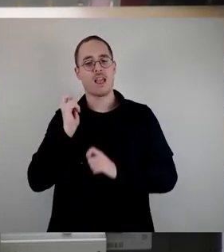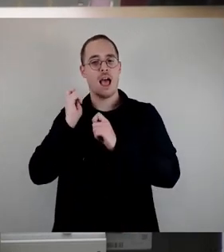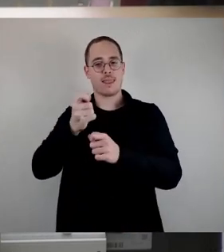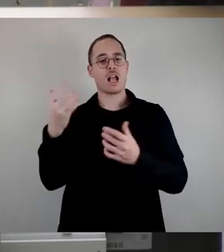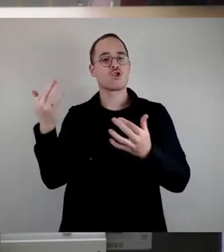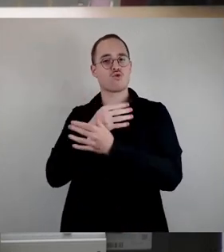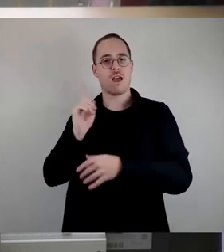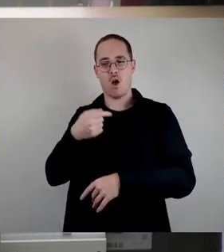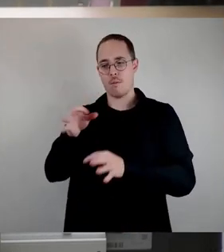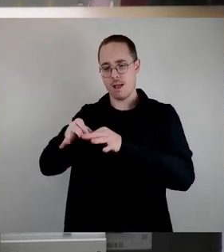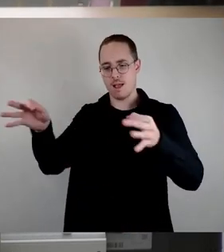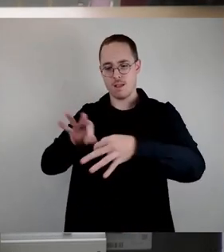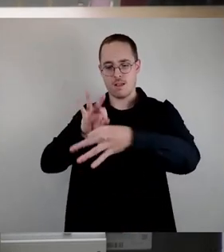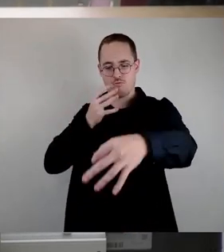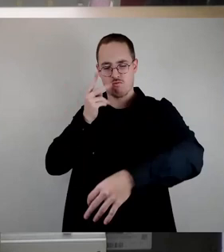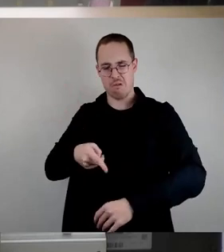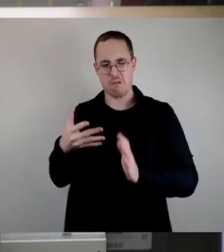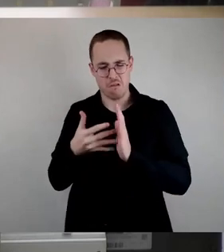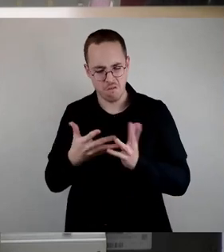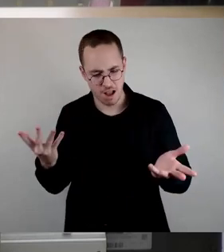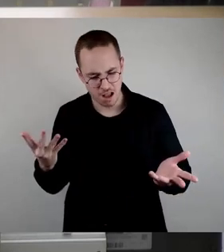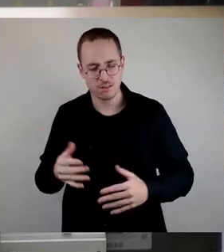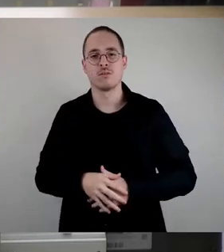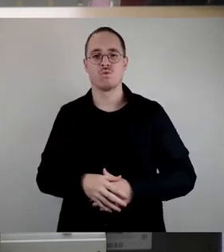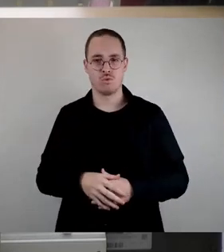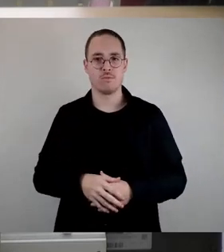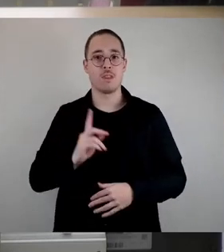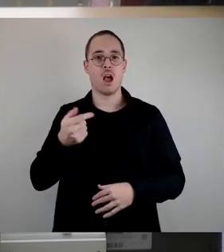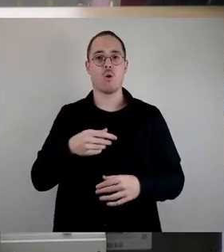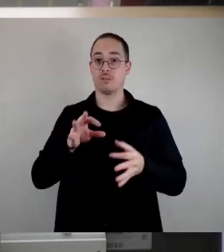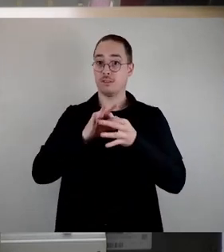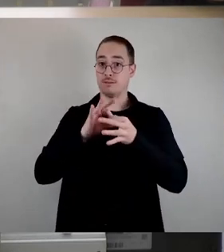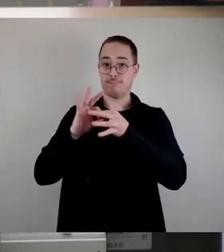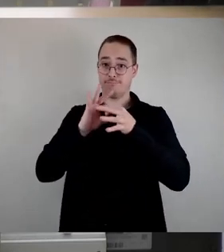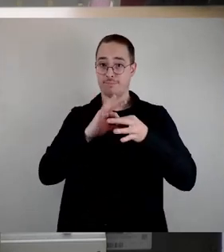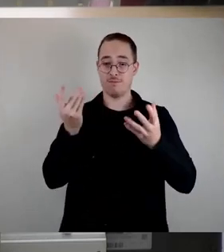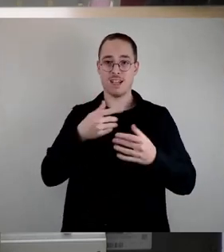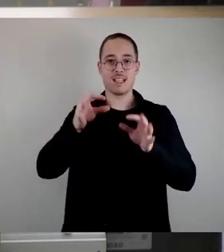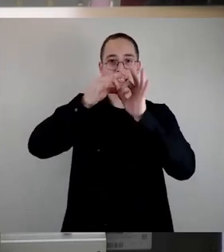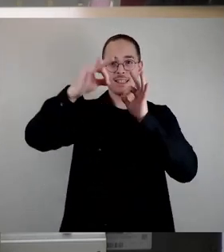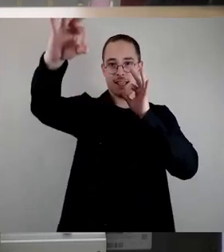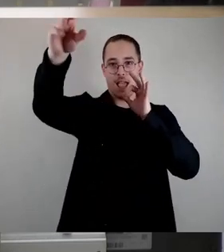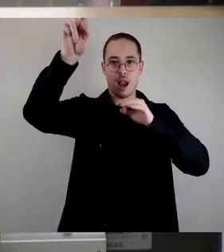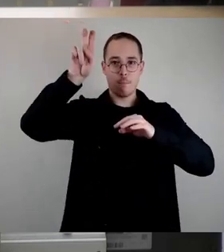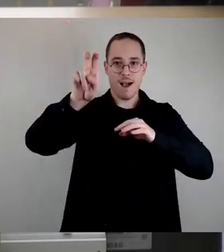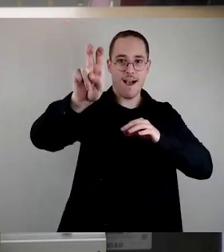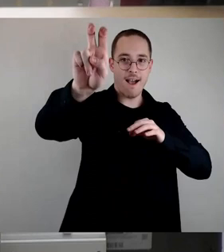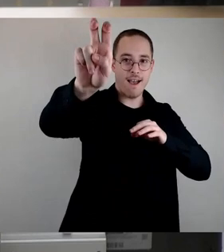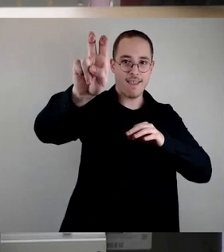auseinandersetzen wollen. Fanden natürlich auch das Thema Seilbahn spannend, weil es was Innovatives war. Wir wissen ja